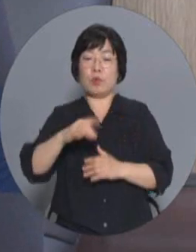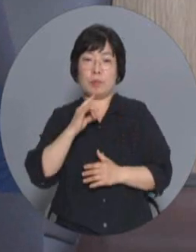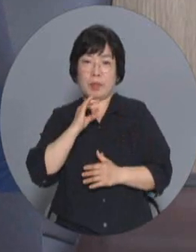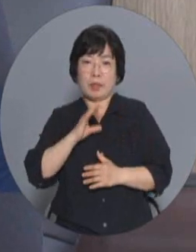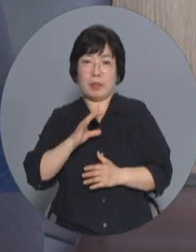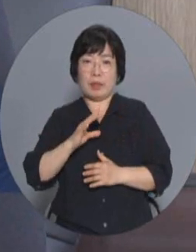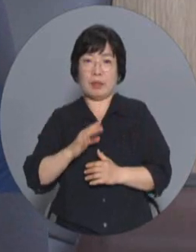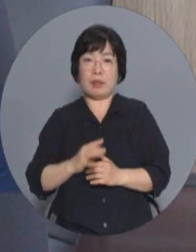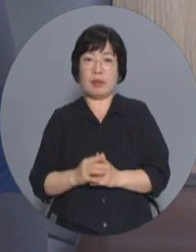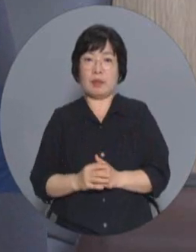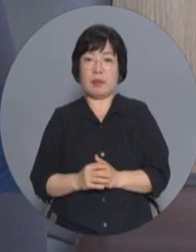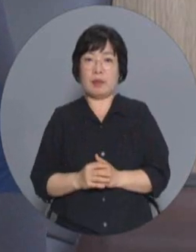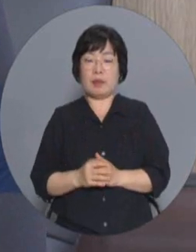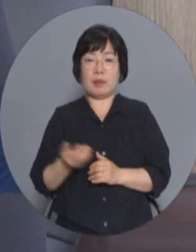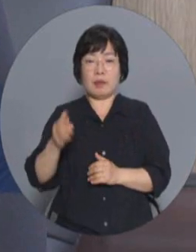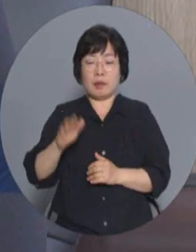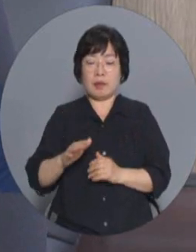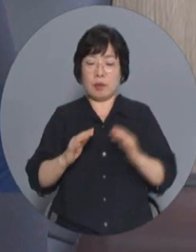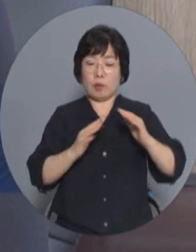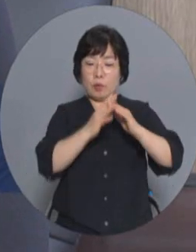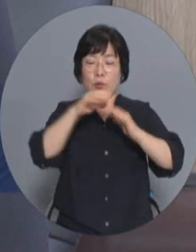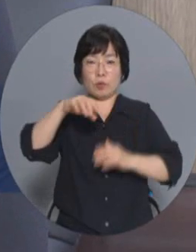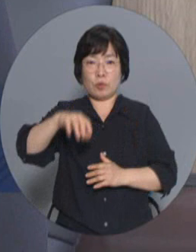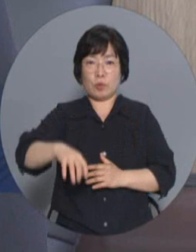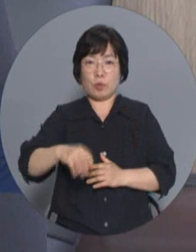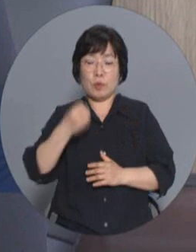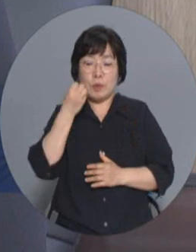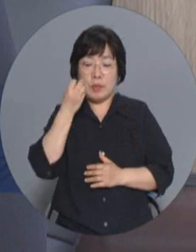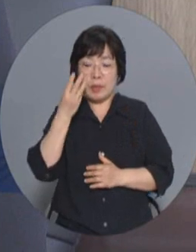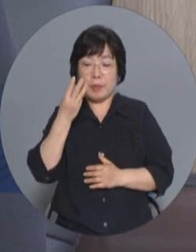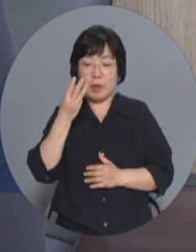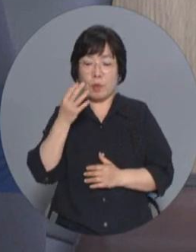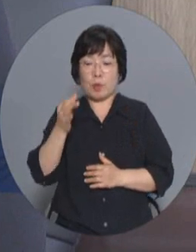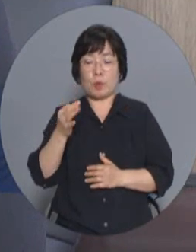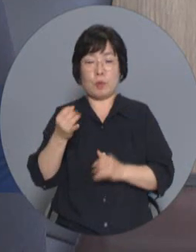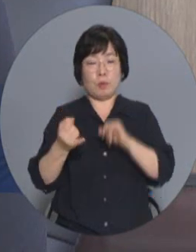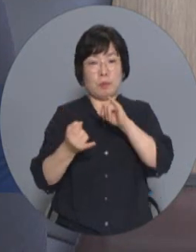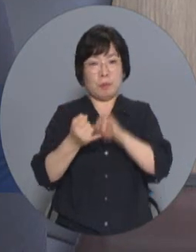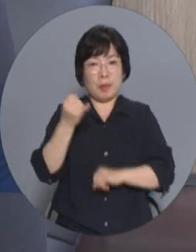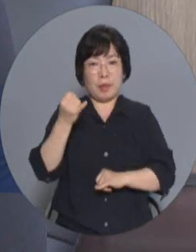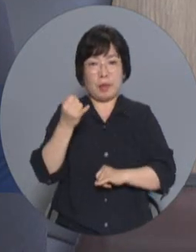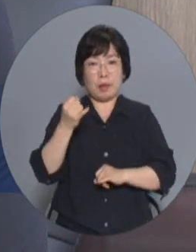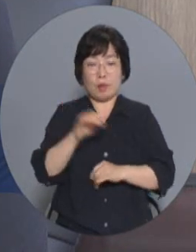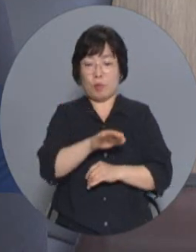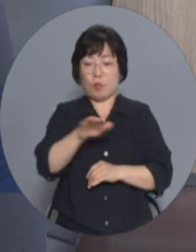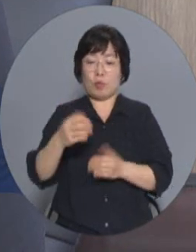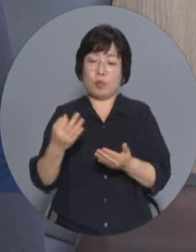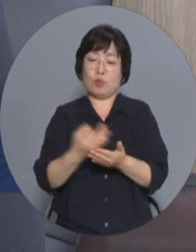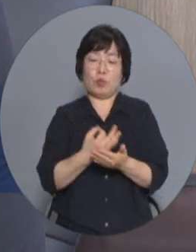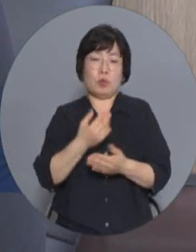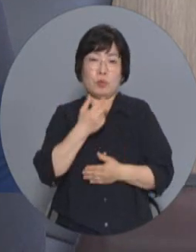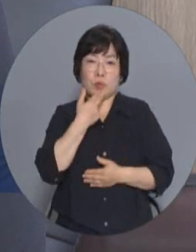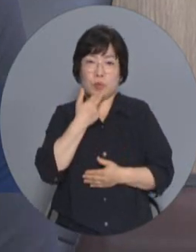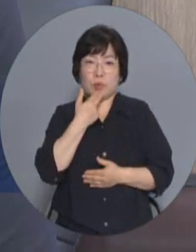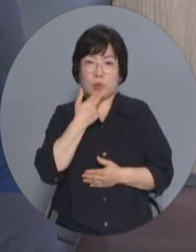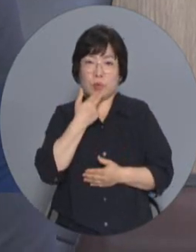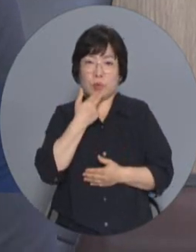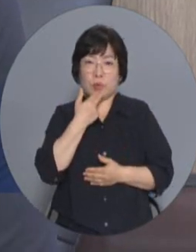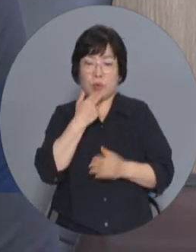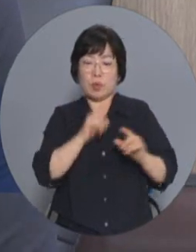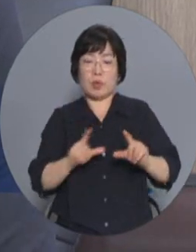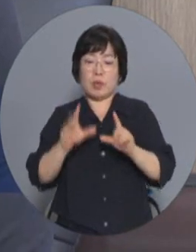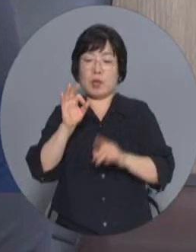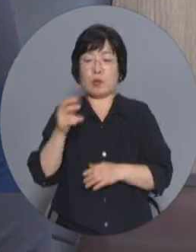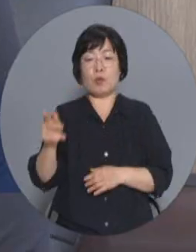현장밖에 없었거든요. 근데 이 현장에서 3개월치를 안 주니까 저희들은 어디서 수입이 안 생기지 않습니까?